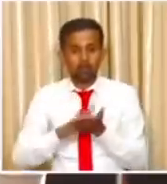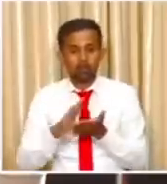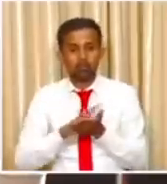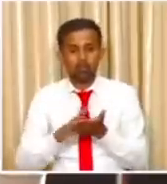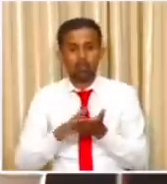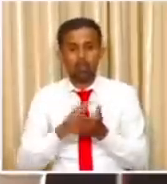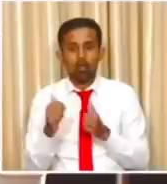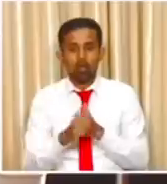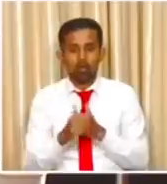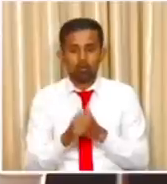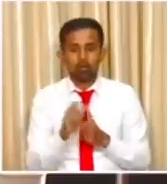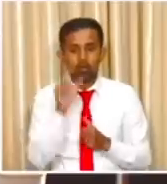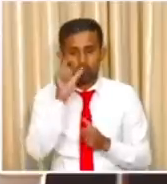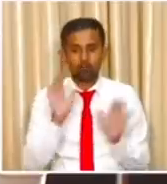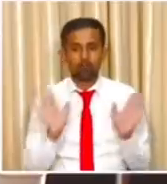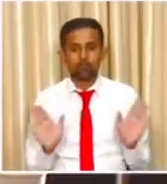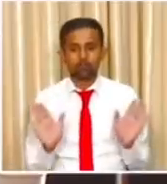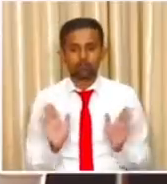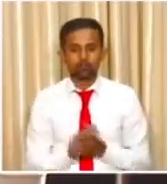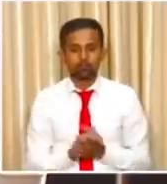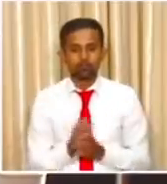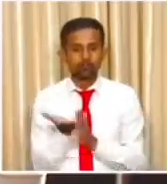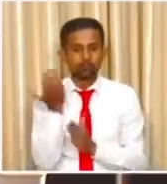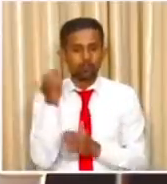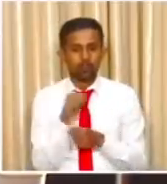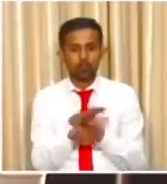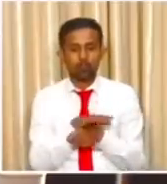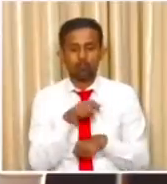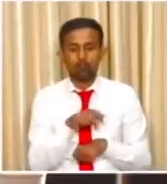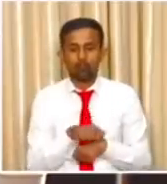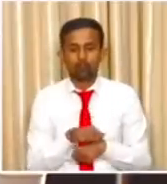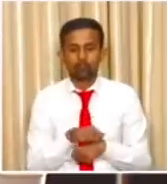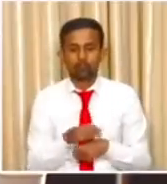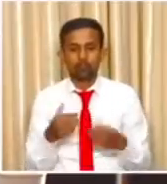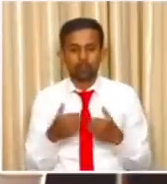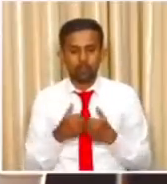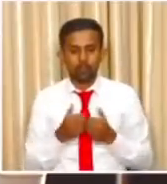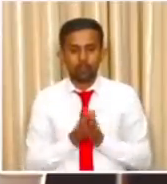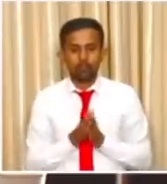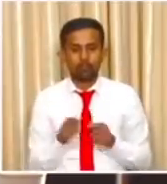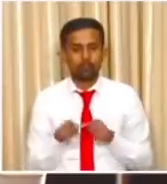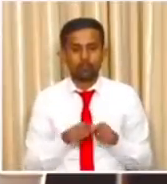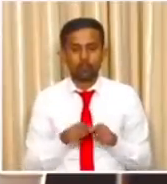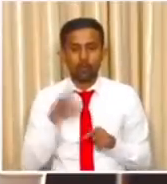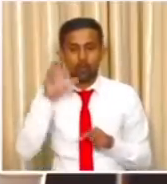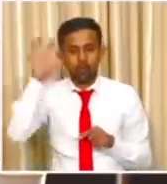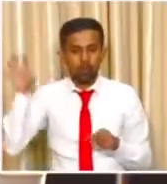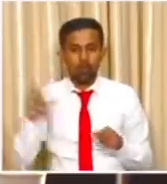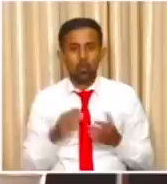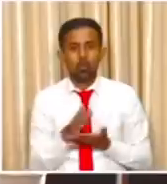නිෂ්පාදනය කරනවාද කියන සාධකයේ මත. පහුගිය කොවිඩ් වසංගතයේදී අපට පමණක් ලෝකේ හැම කෙනාටම